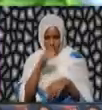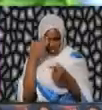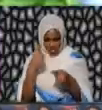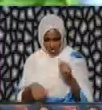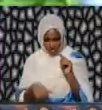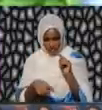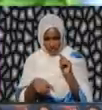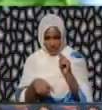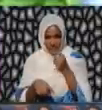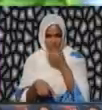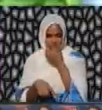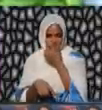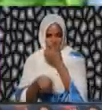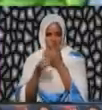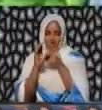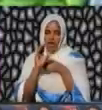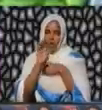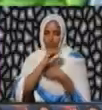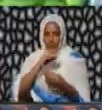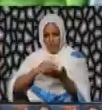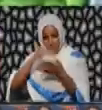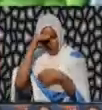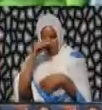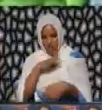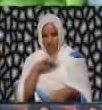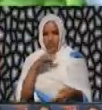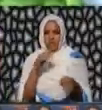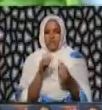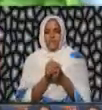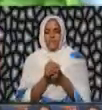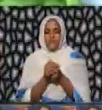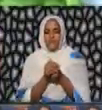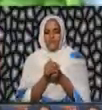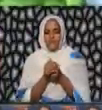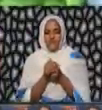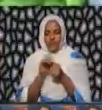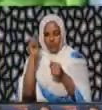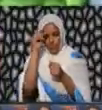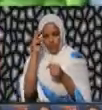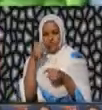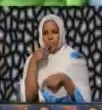ሀሁለ ችለ ይሄ አሁን ተምረሃል እያለ አይደል? ሙሴ ግን ይችላል።